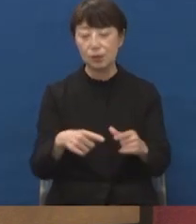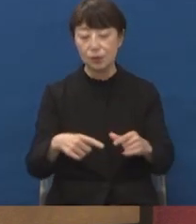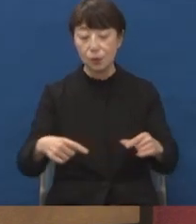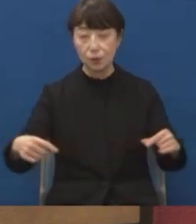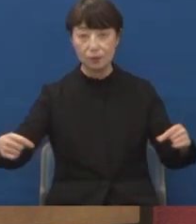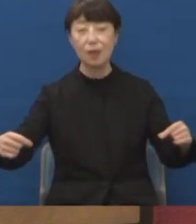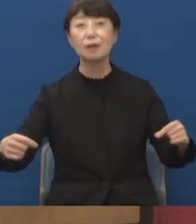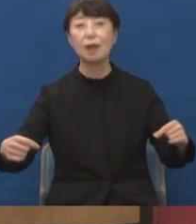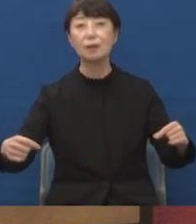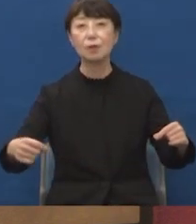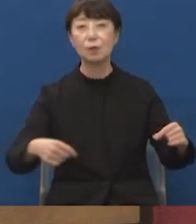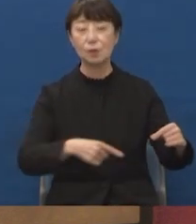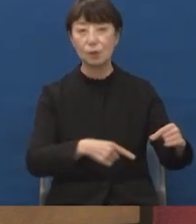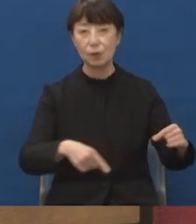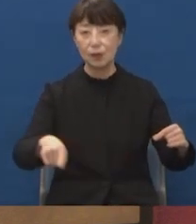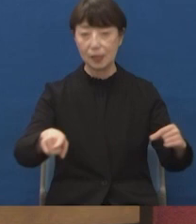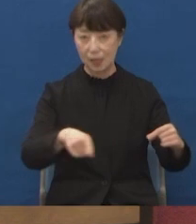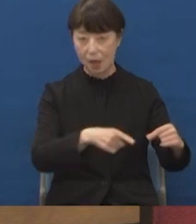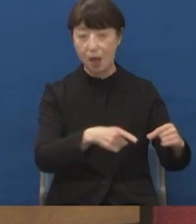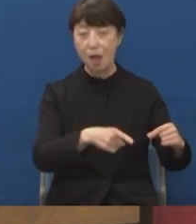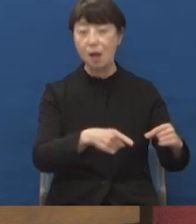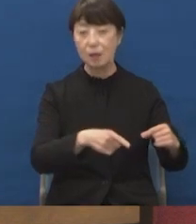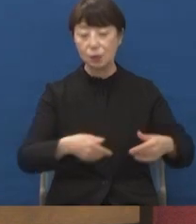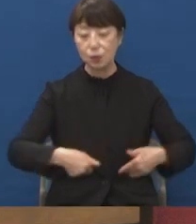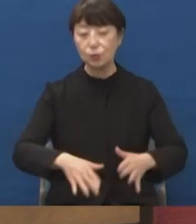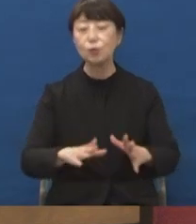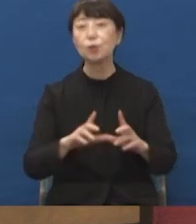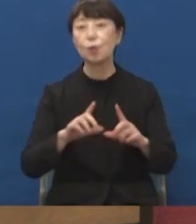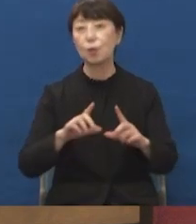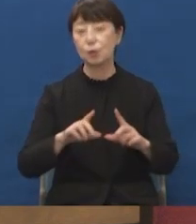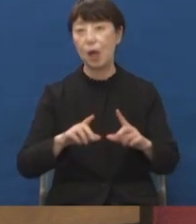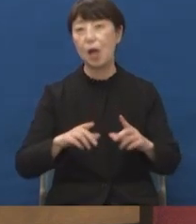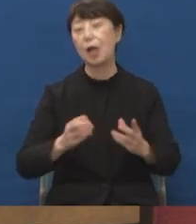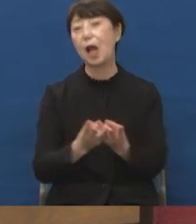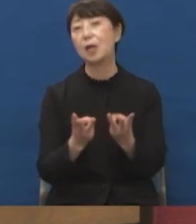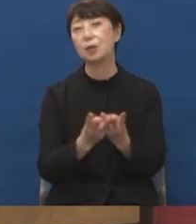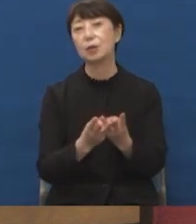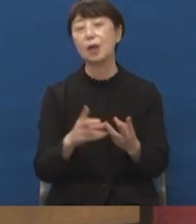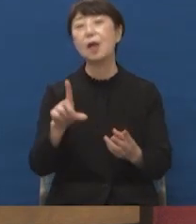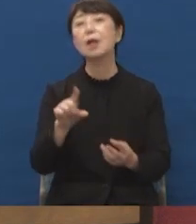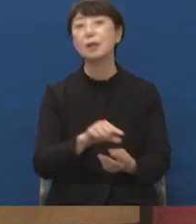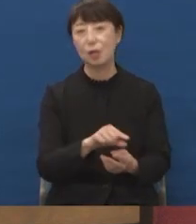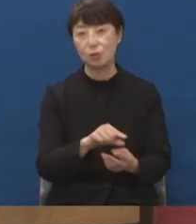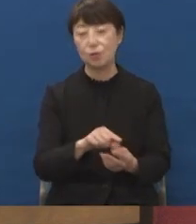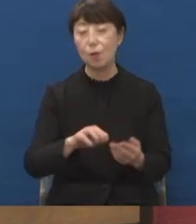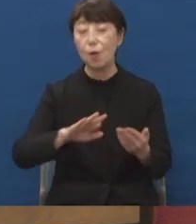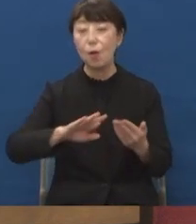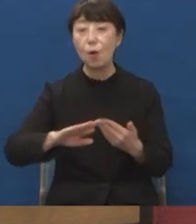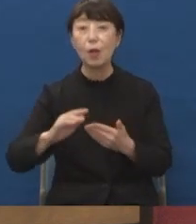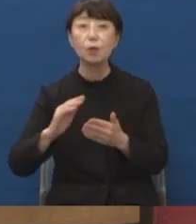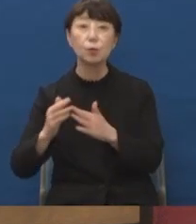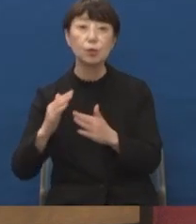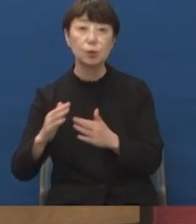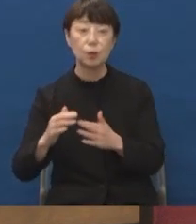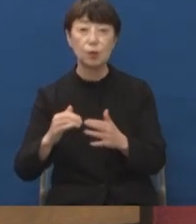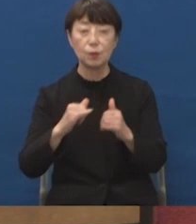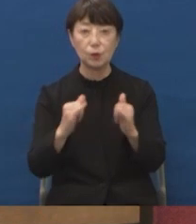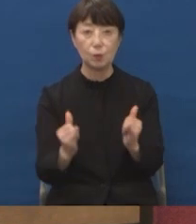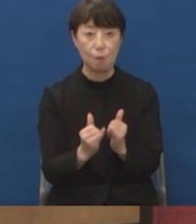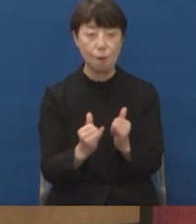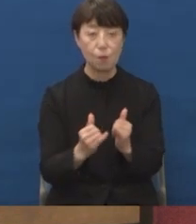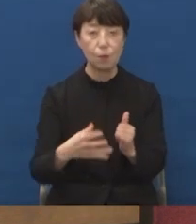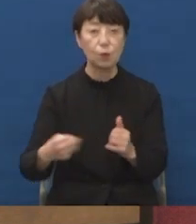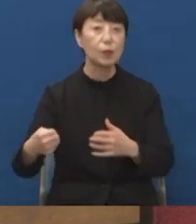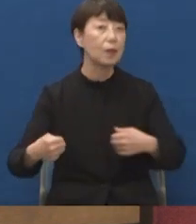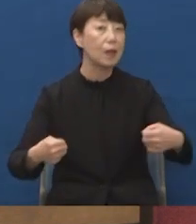出生数が大きく減少する中、他都市との人口の取り合いではなく、純粋